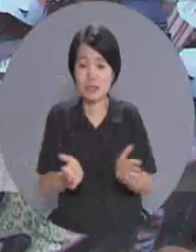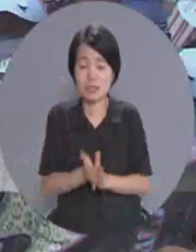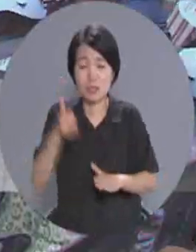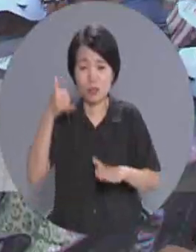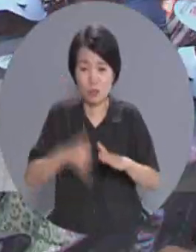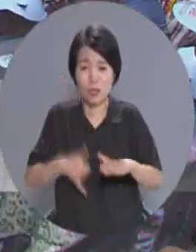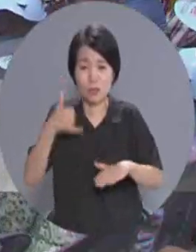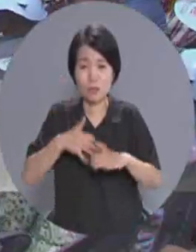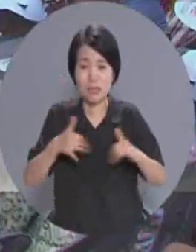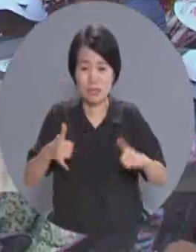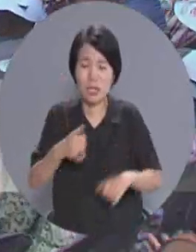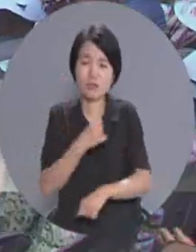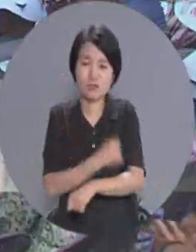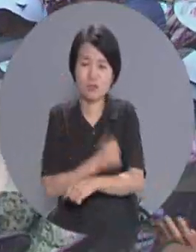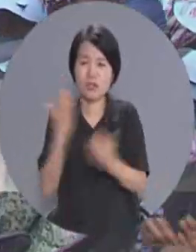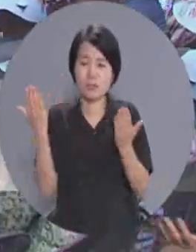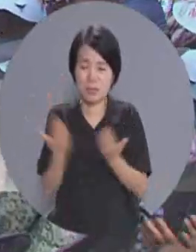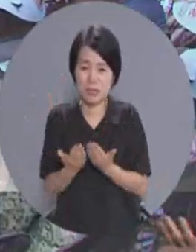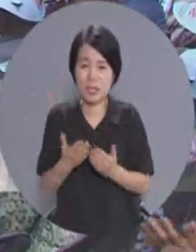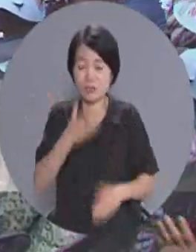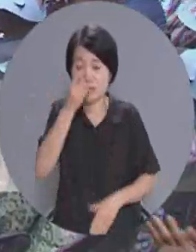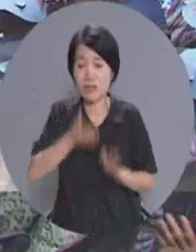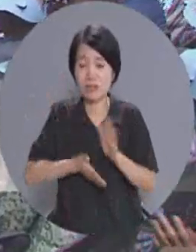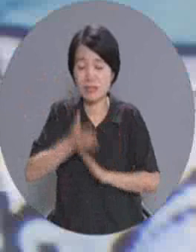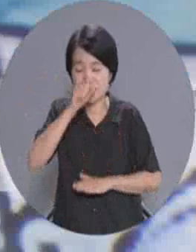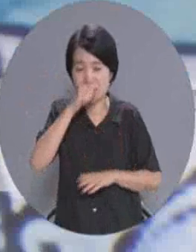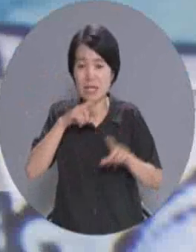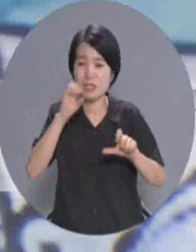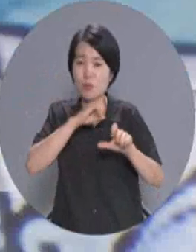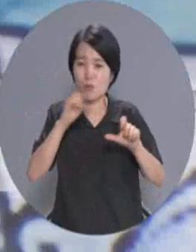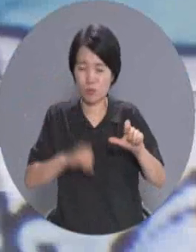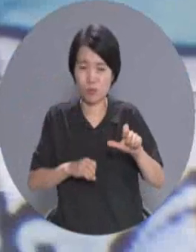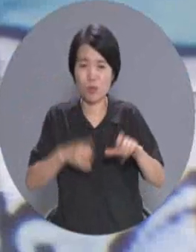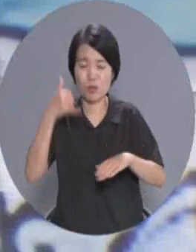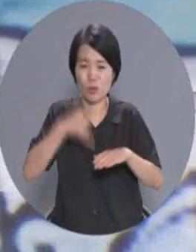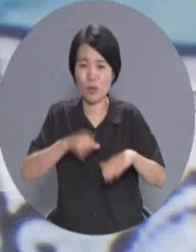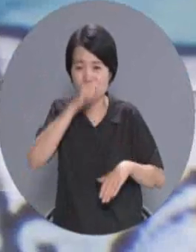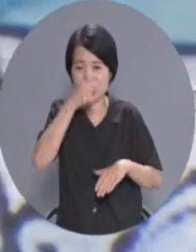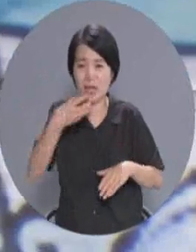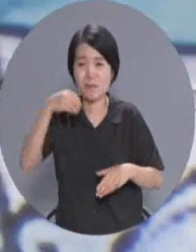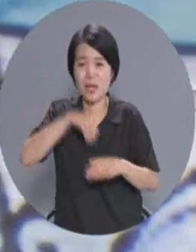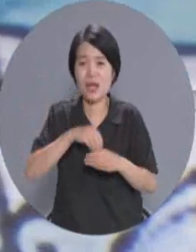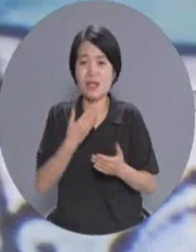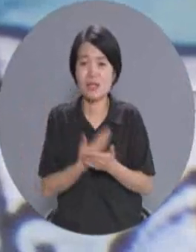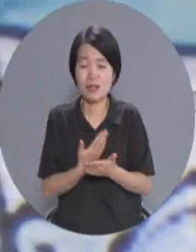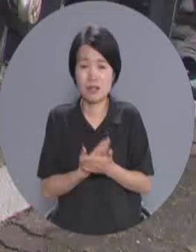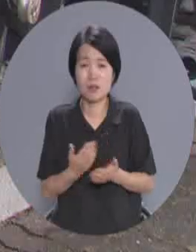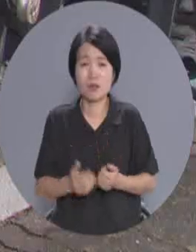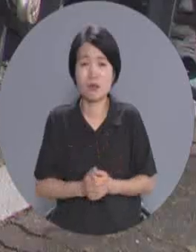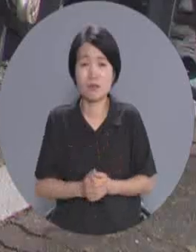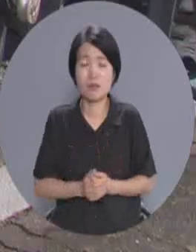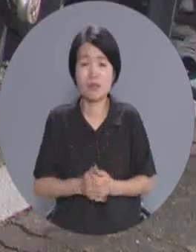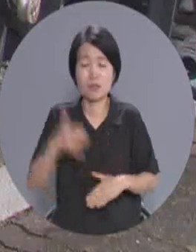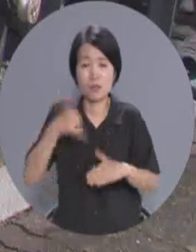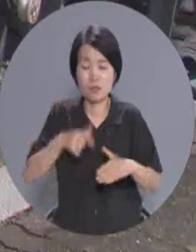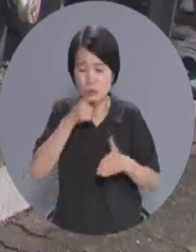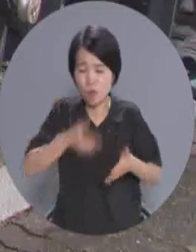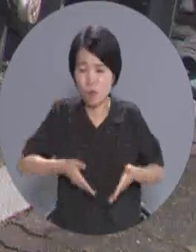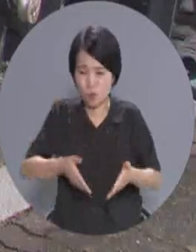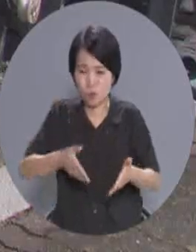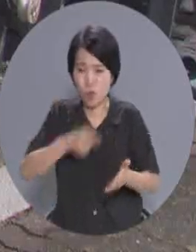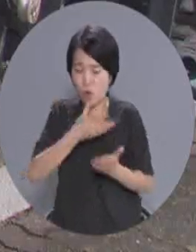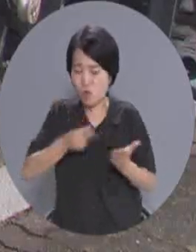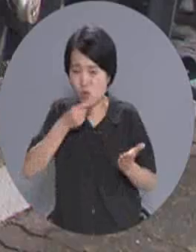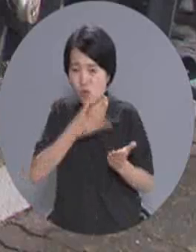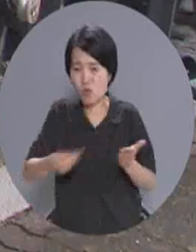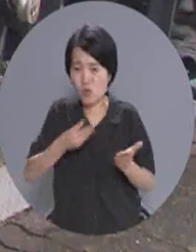농업과 농민들의 기여를 반영해 순천시 예산의 15%를 농업 예산으로 편성하고 농로나 배수로 등